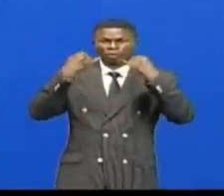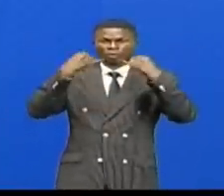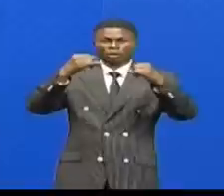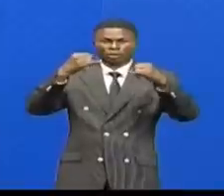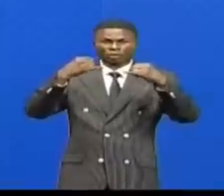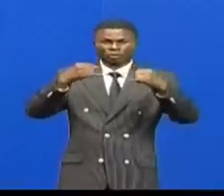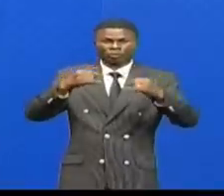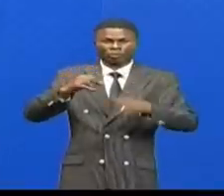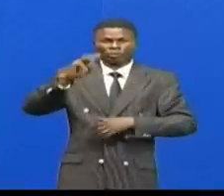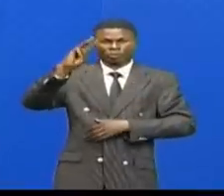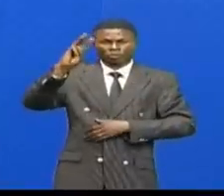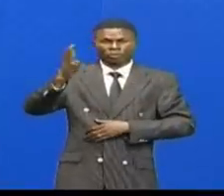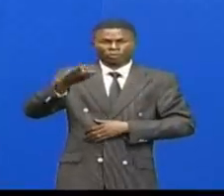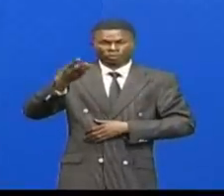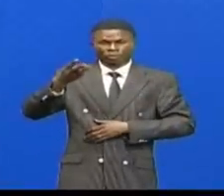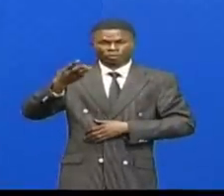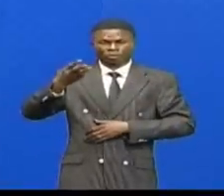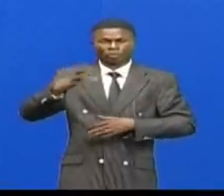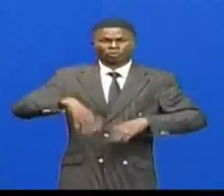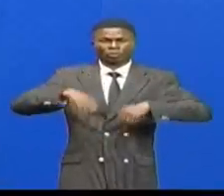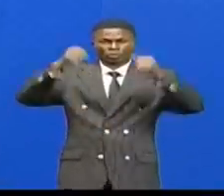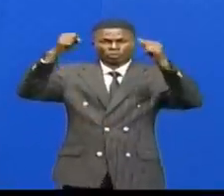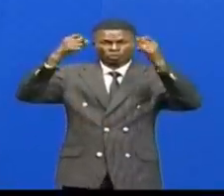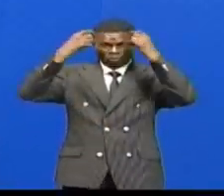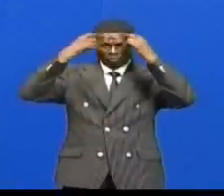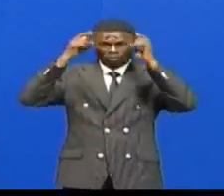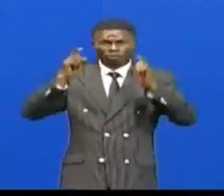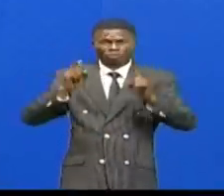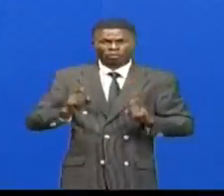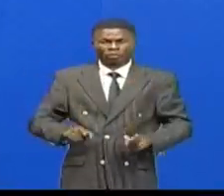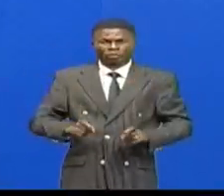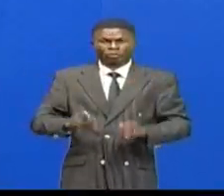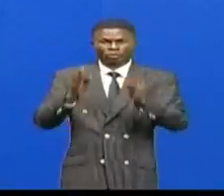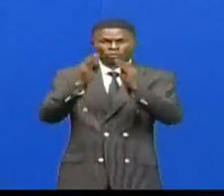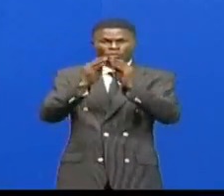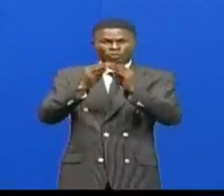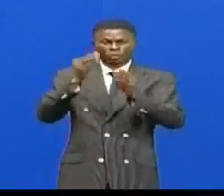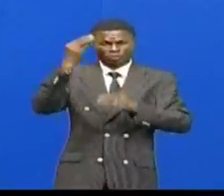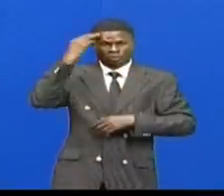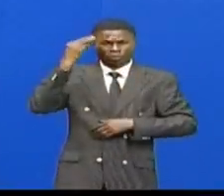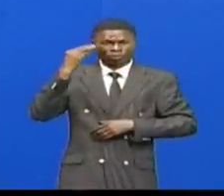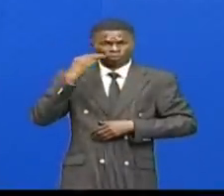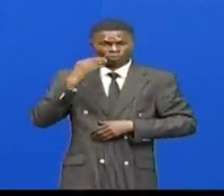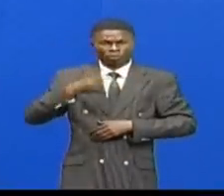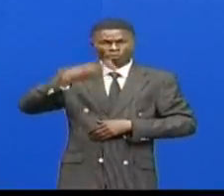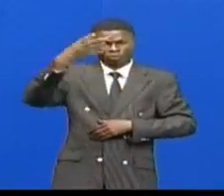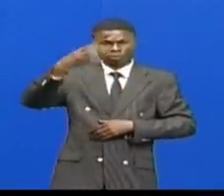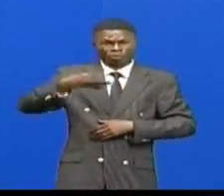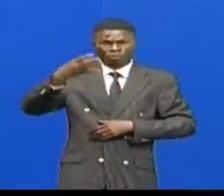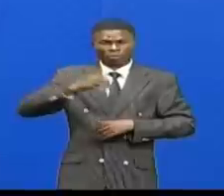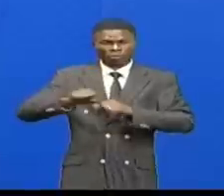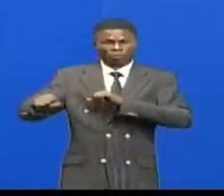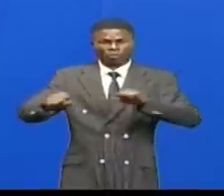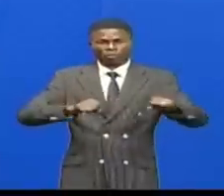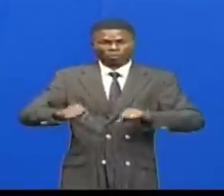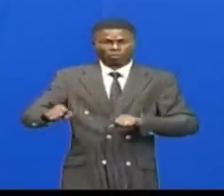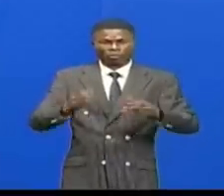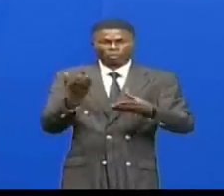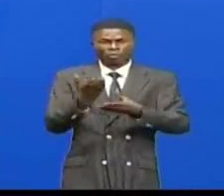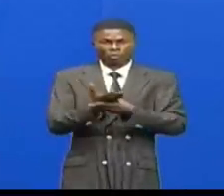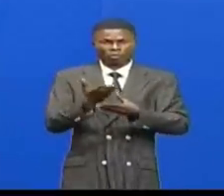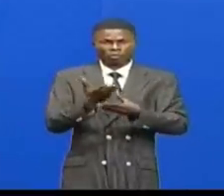d'information. 3. Approbation d'un relevé des décisions de conseil de ministres. 4. Examen de